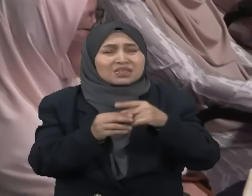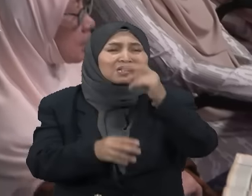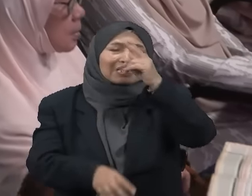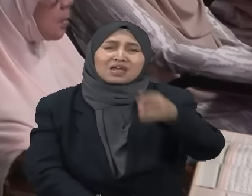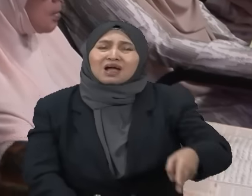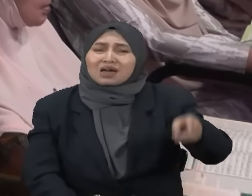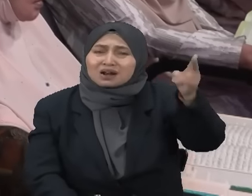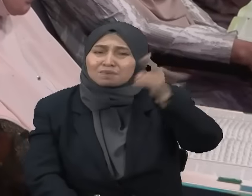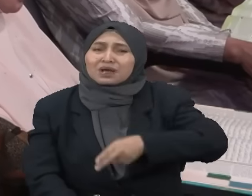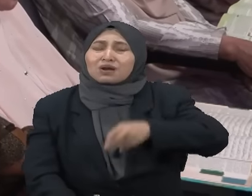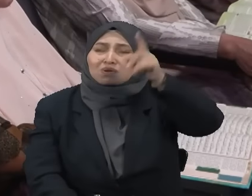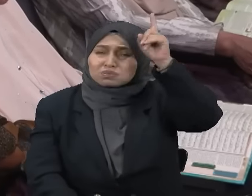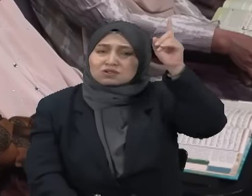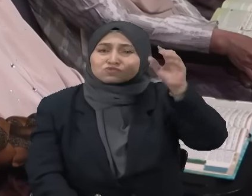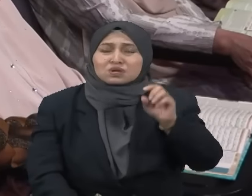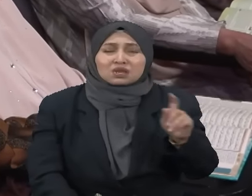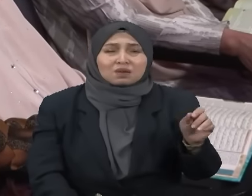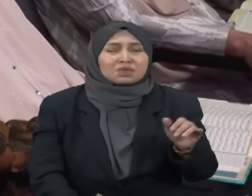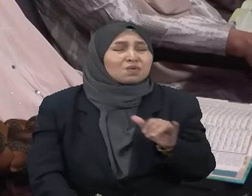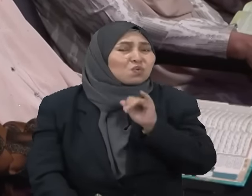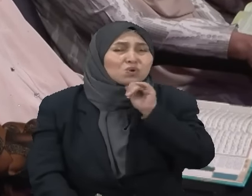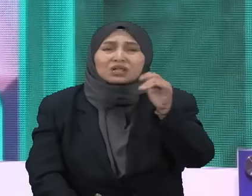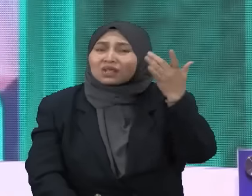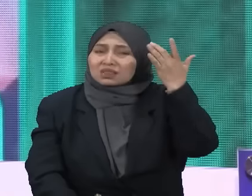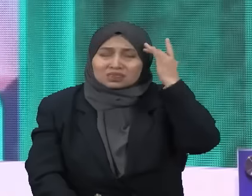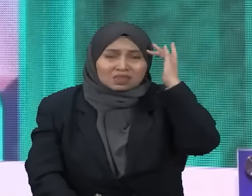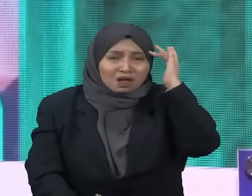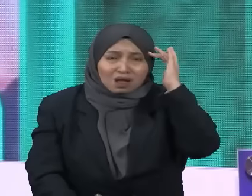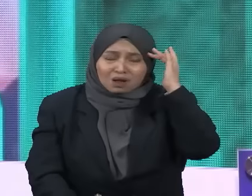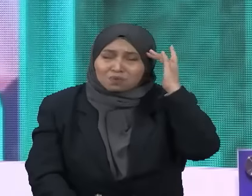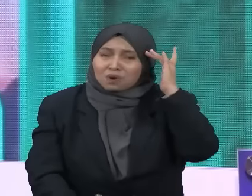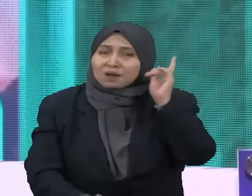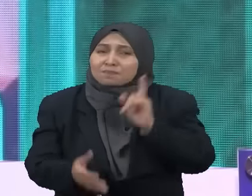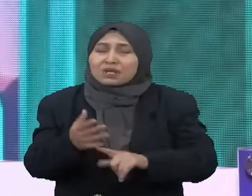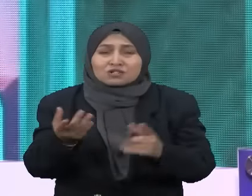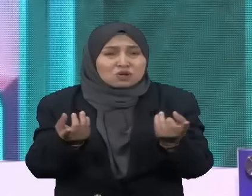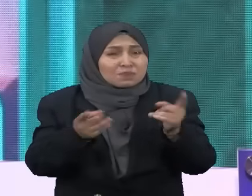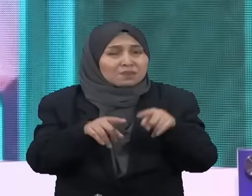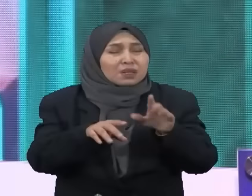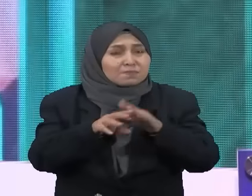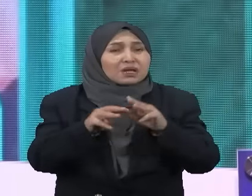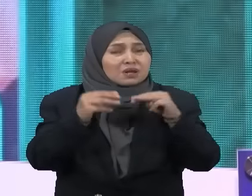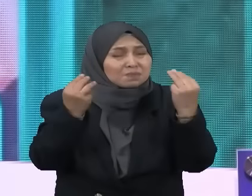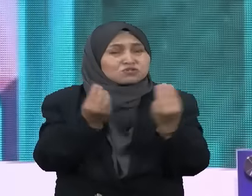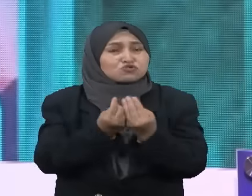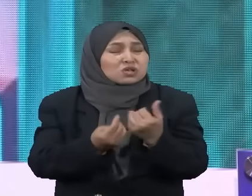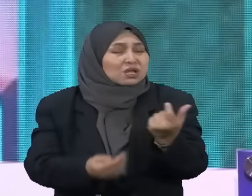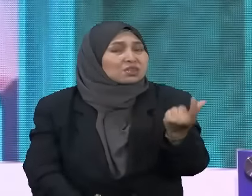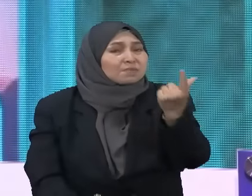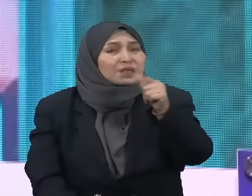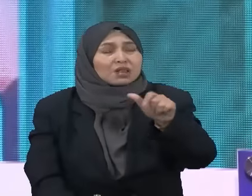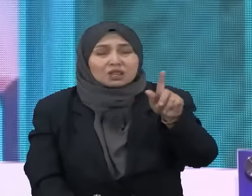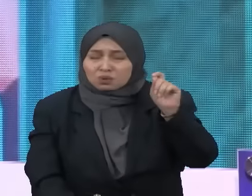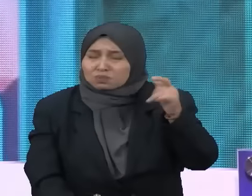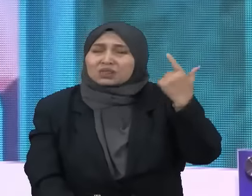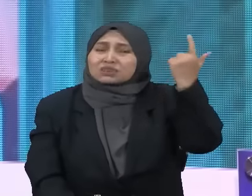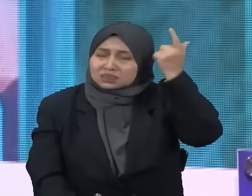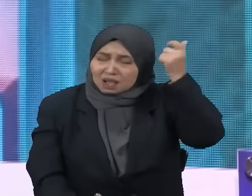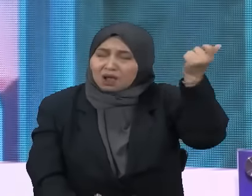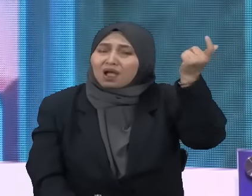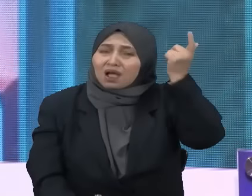Allah SWT. Mereka bukannya tidak tahu bahawa apa yang telah berlaku kepada kaum Nabi Lut AS. Mereka tahu semua